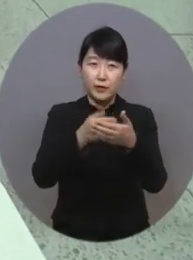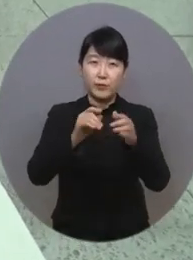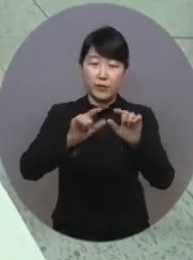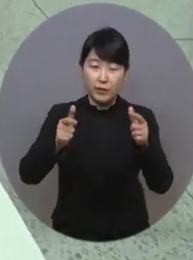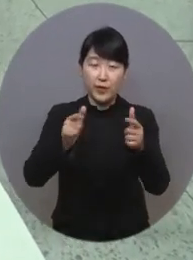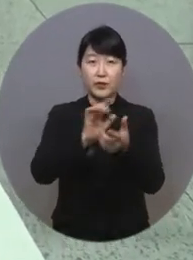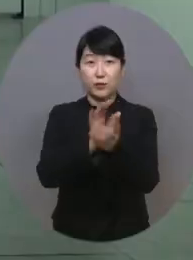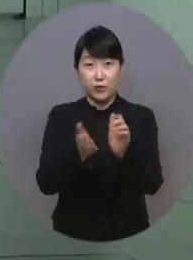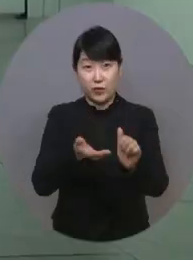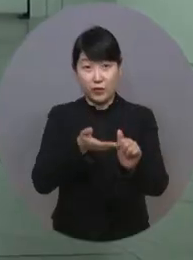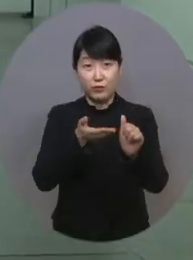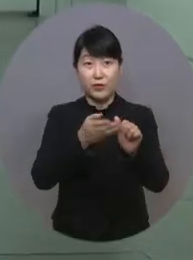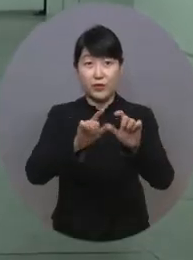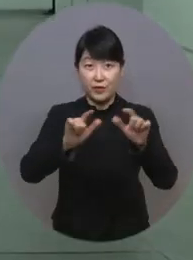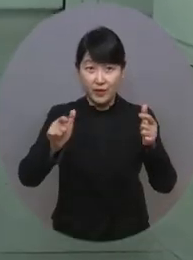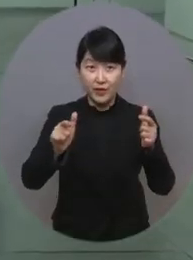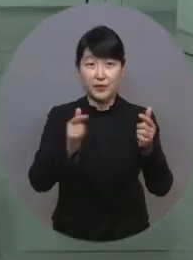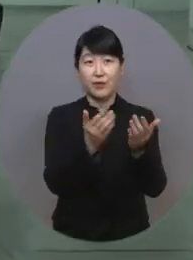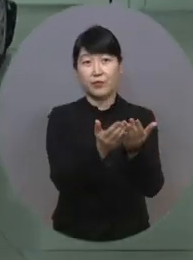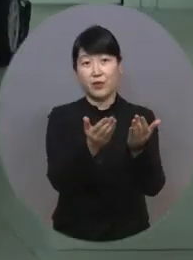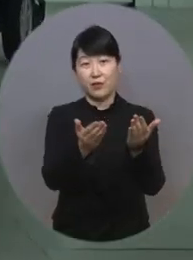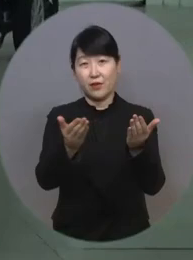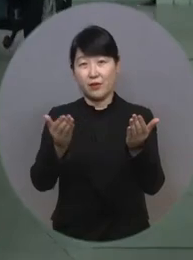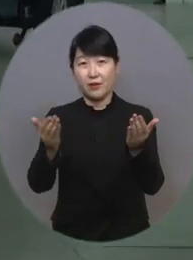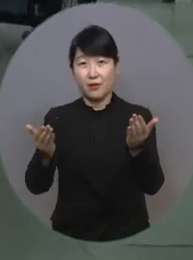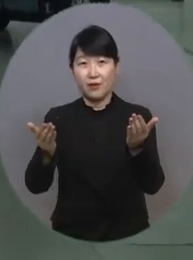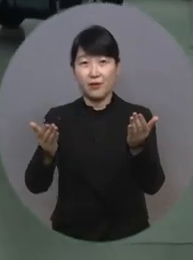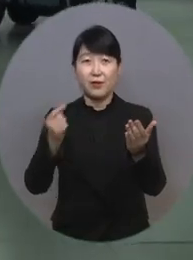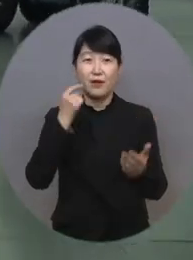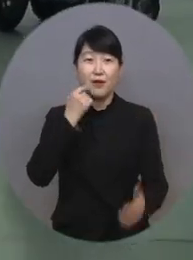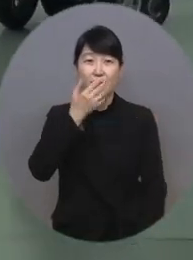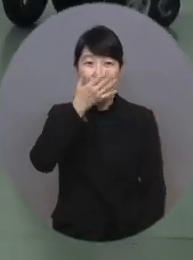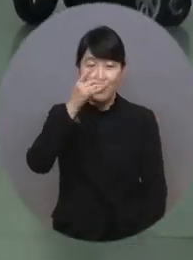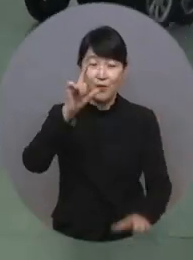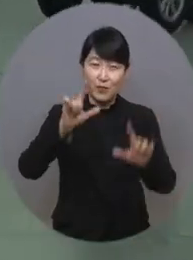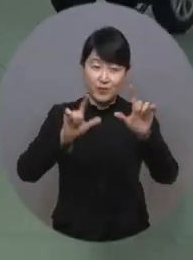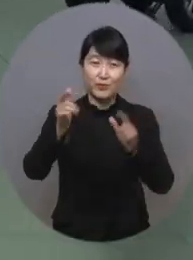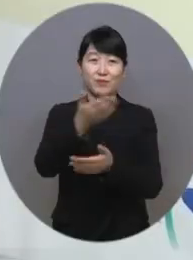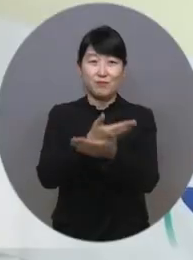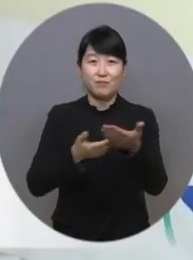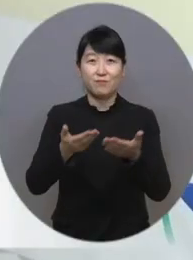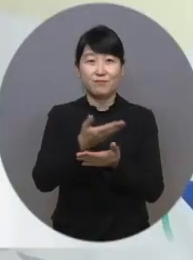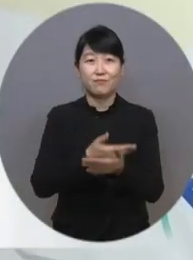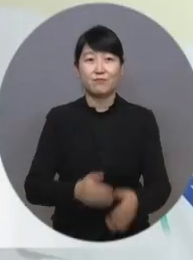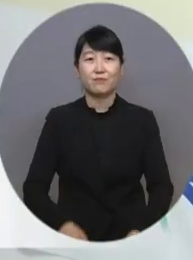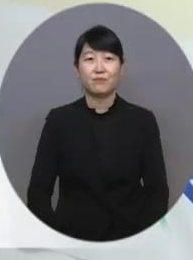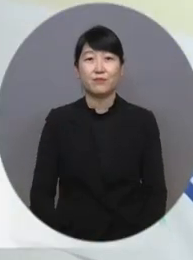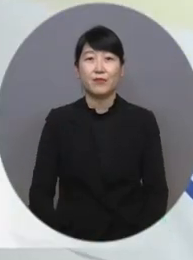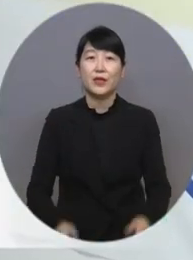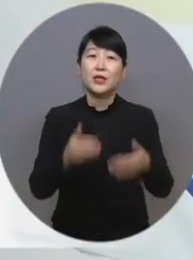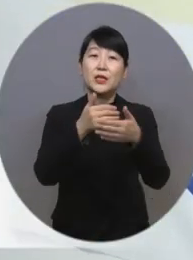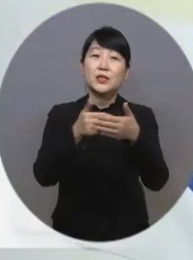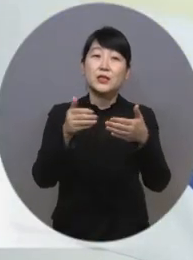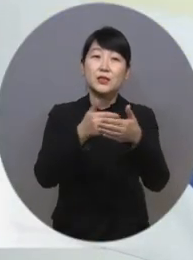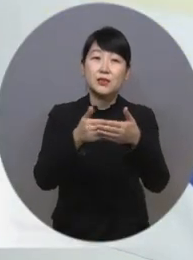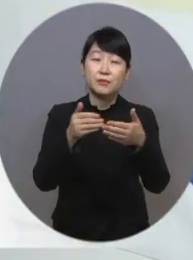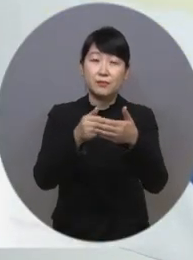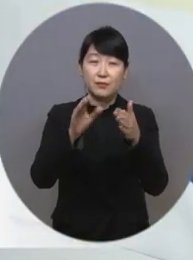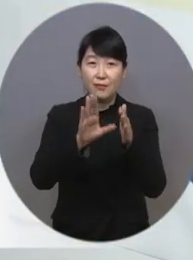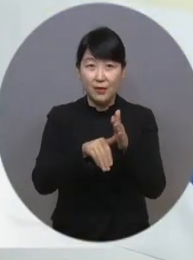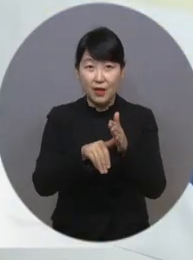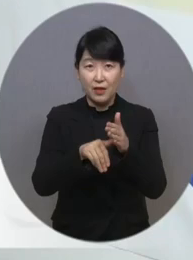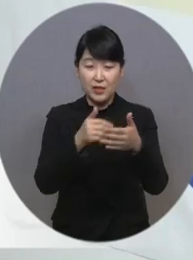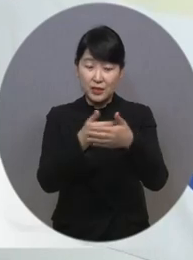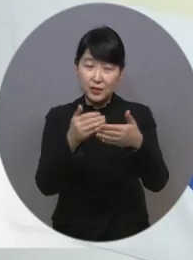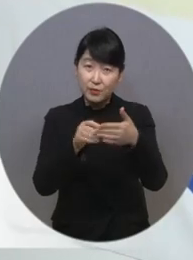등 다양한 장르의 작품이 관람객의 발걸음을 멈추게 하며 소통하고 있었습니다. 그림을 그리면서